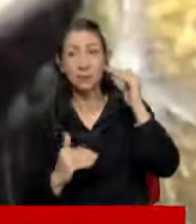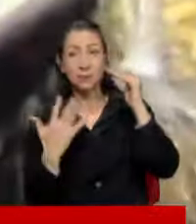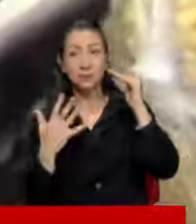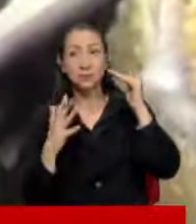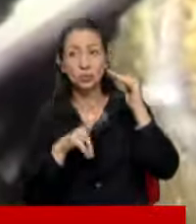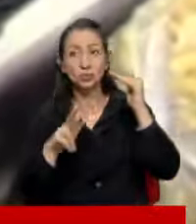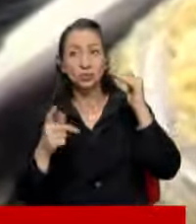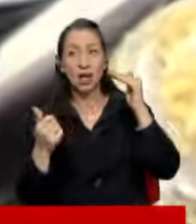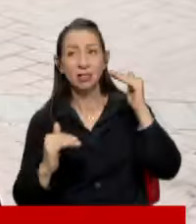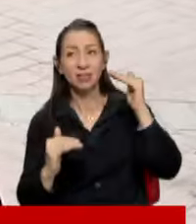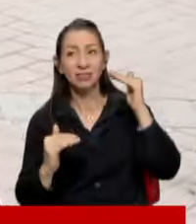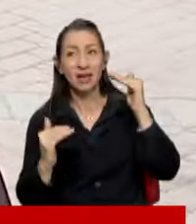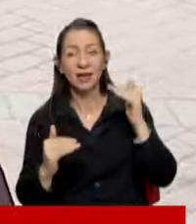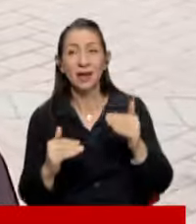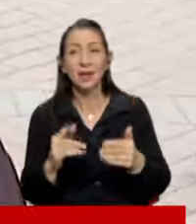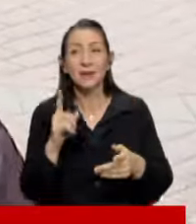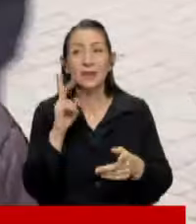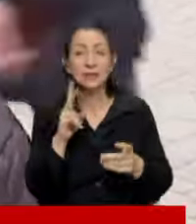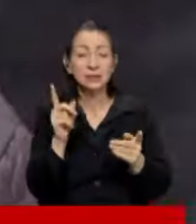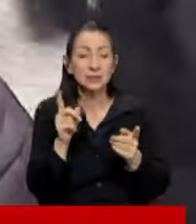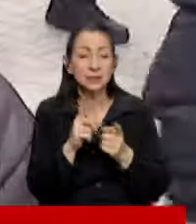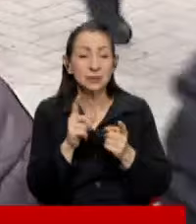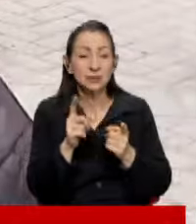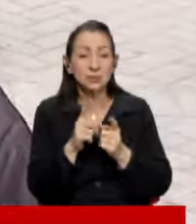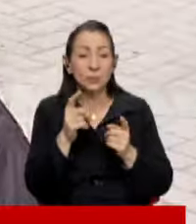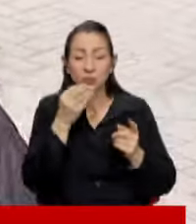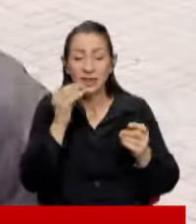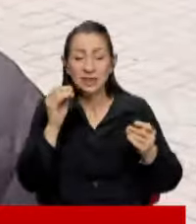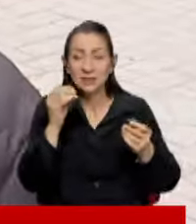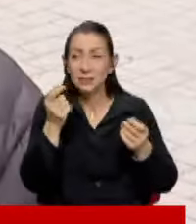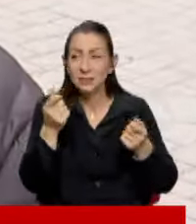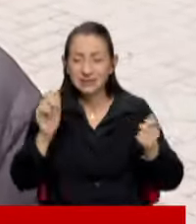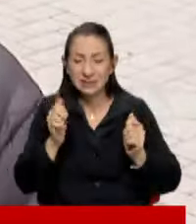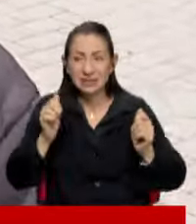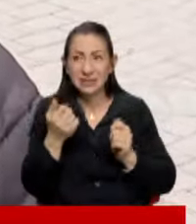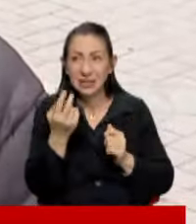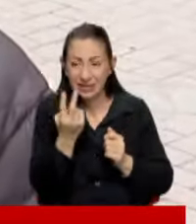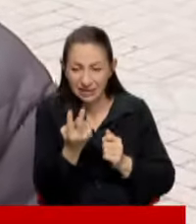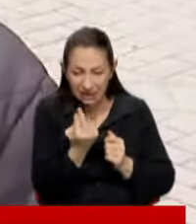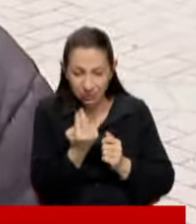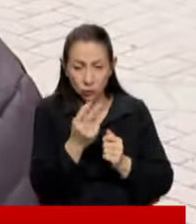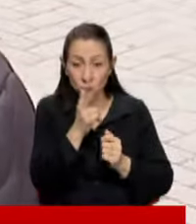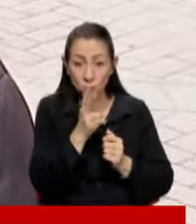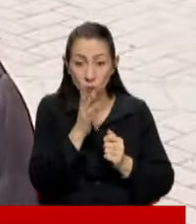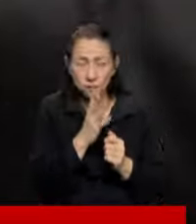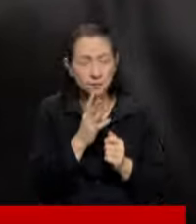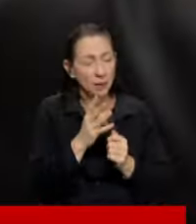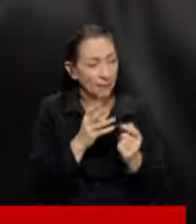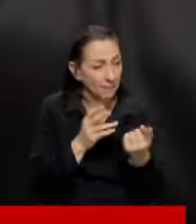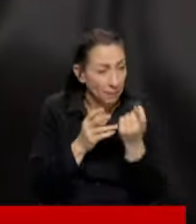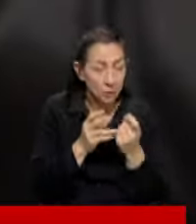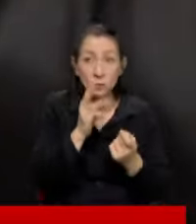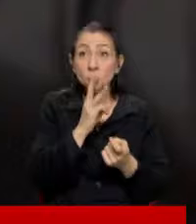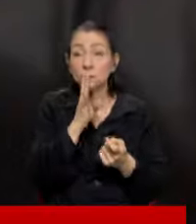5.33 L altında vall kısa kısa Yani mutfak masrafı yani parça bir şey alıyorsun 300 400 tutuyor ya